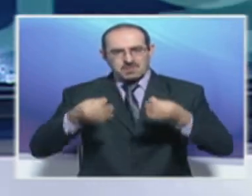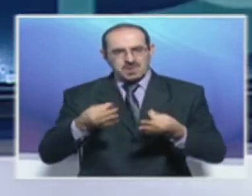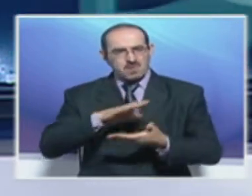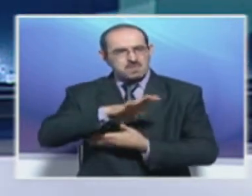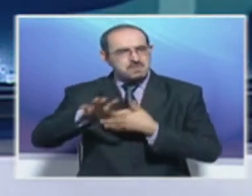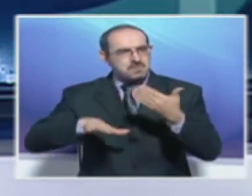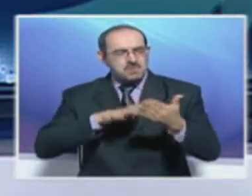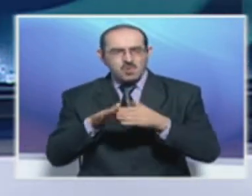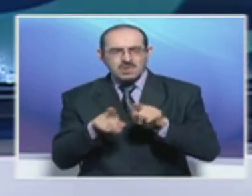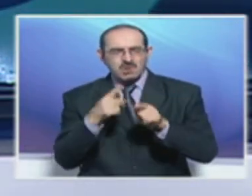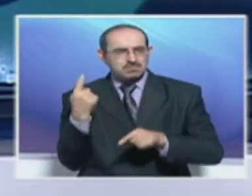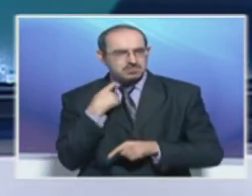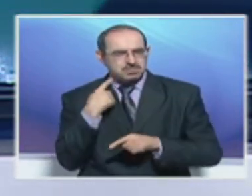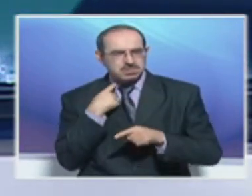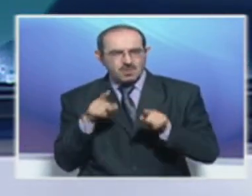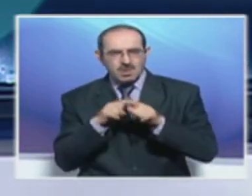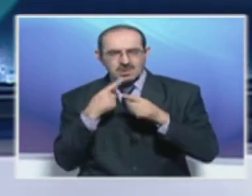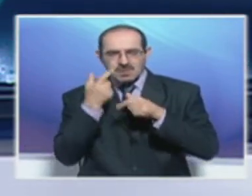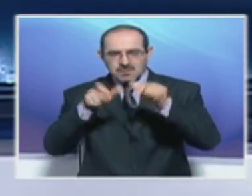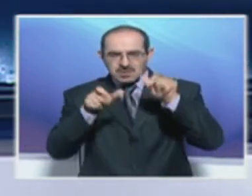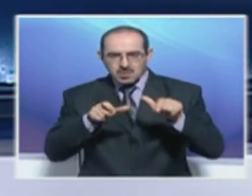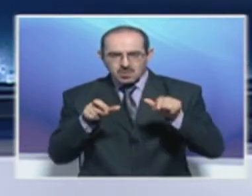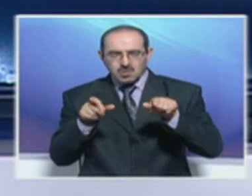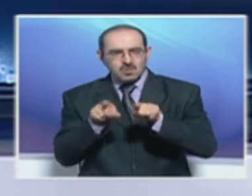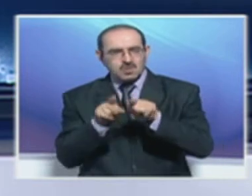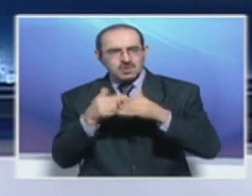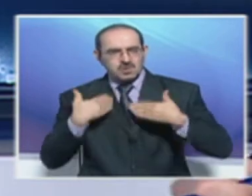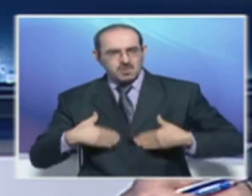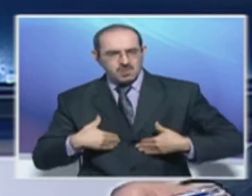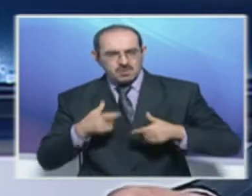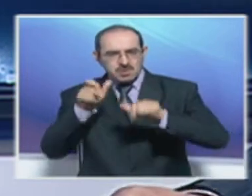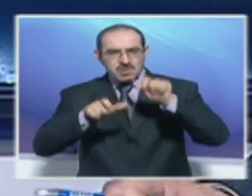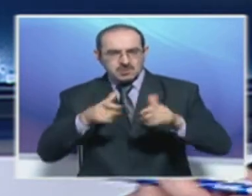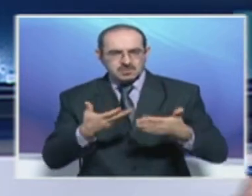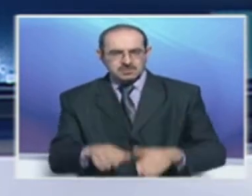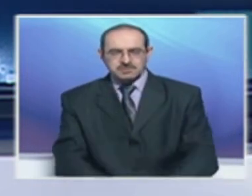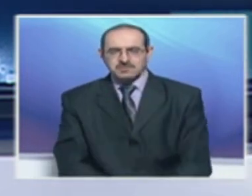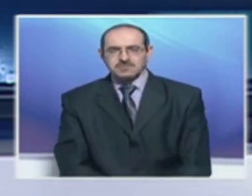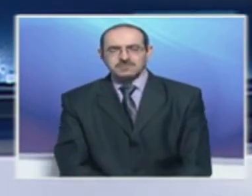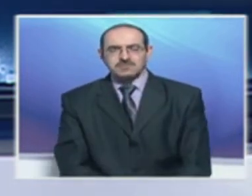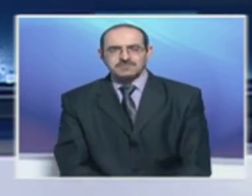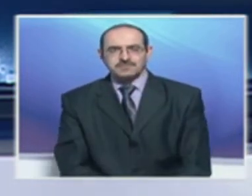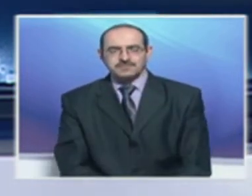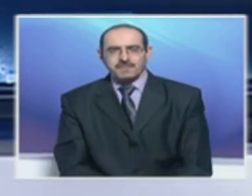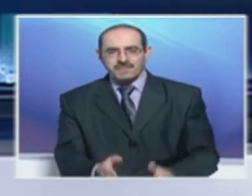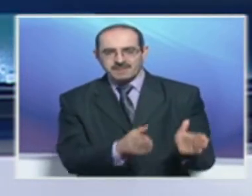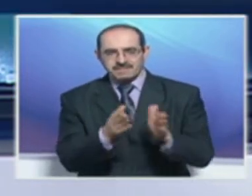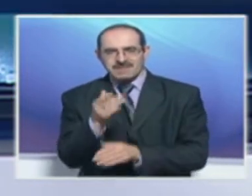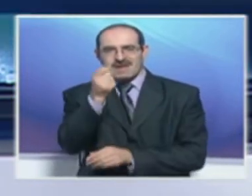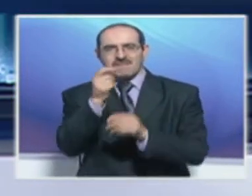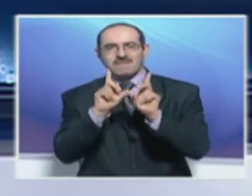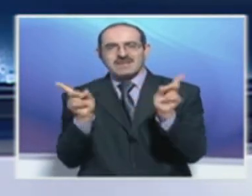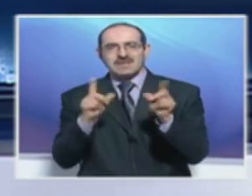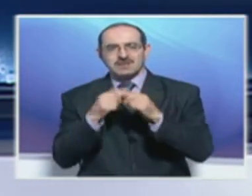دمار وخسائر هائلة في الأرواح بين صفوف المدنيين. في أفغانستان، ارتفعت